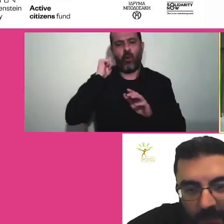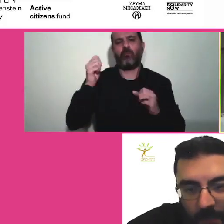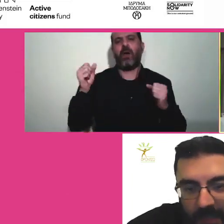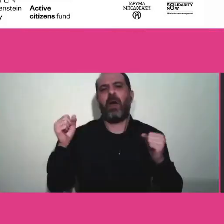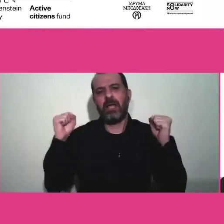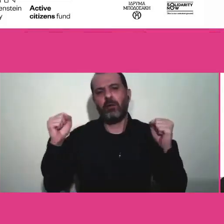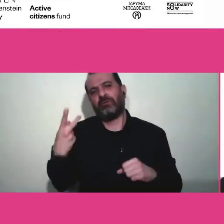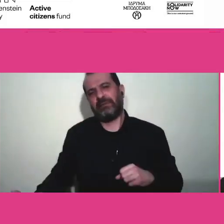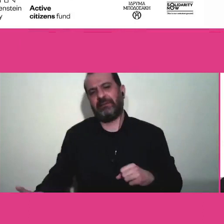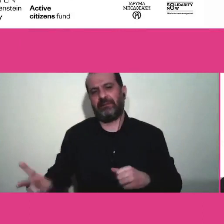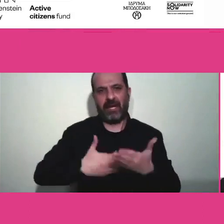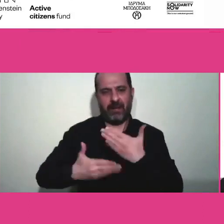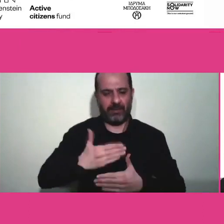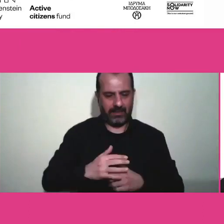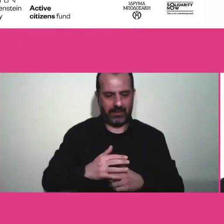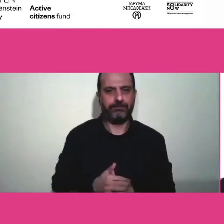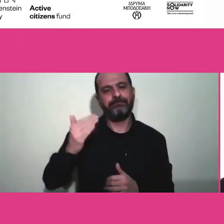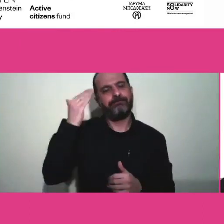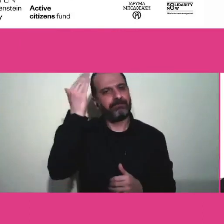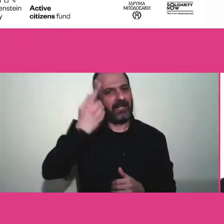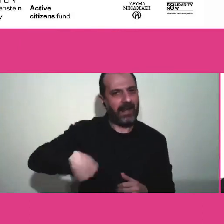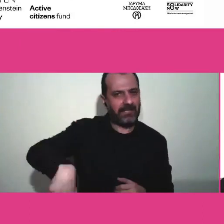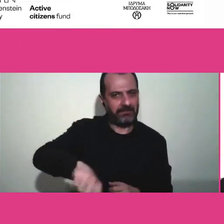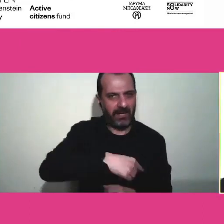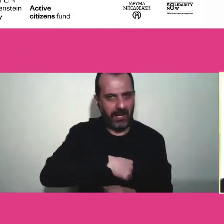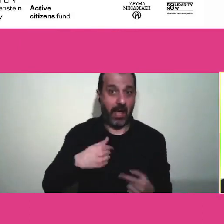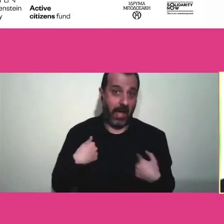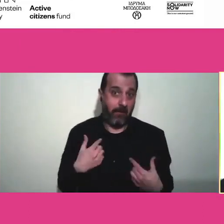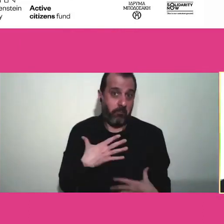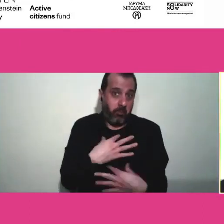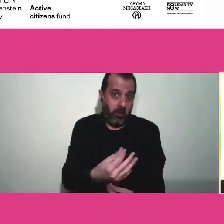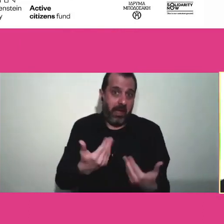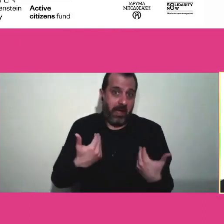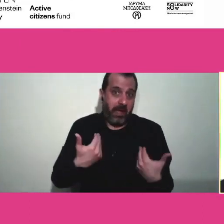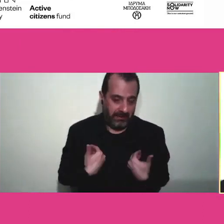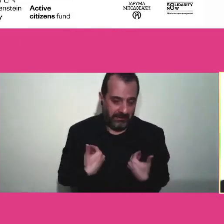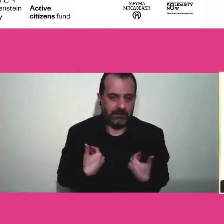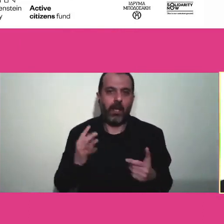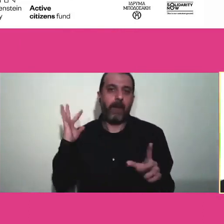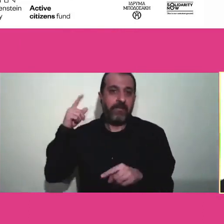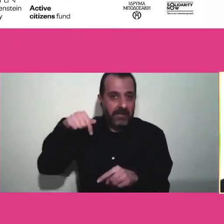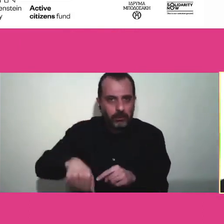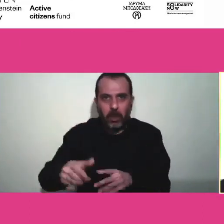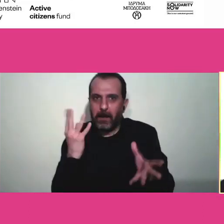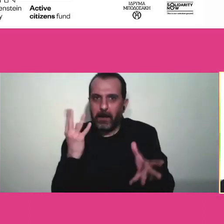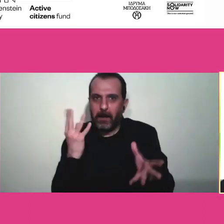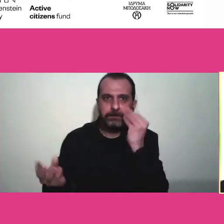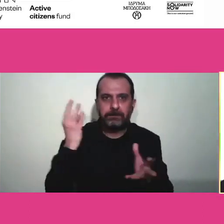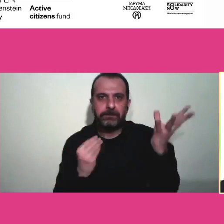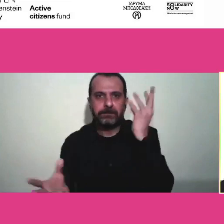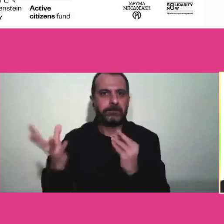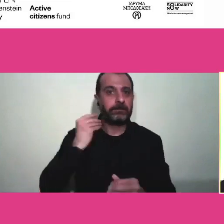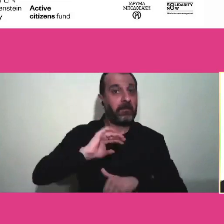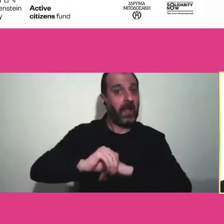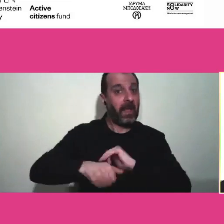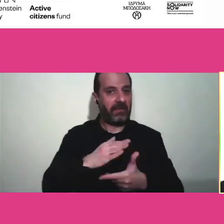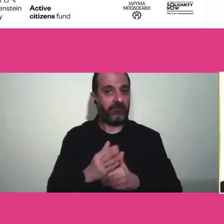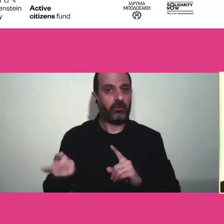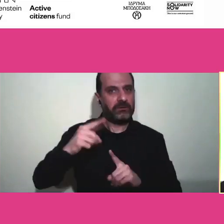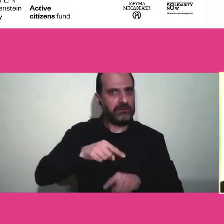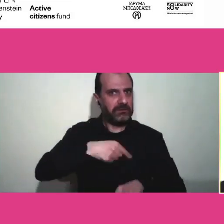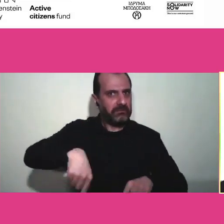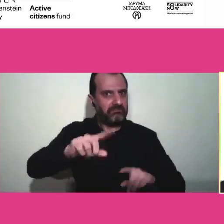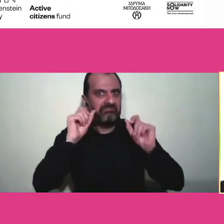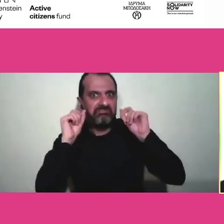Καλησπέρα και από εμάς. Σας ευχαριστούμε έτσι πάρα πολύ για τα όσα πολύ ενδιαφέροντα ακούσαμε, αλλά και τον ιδιαίτερο ενθουσιασμό που